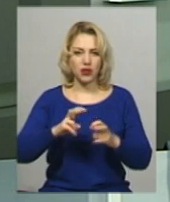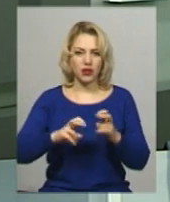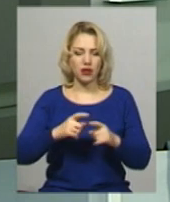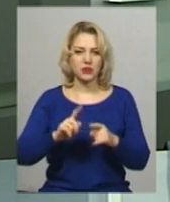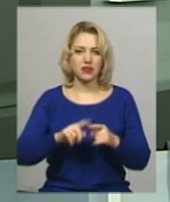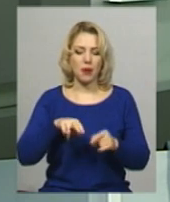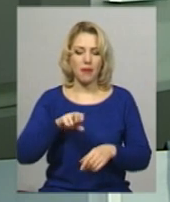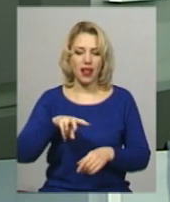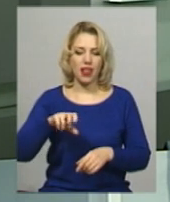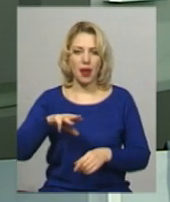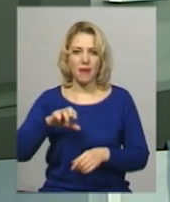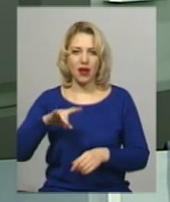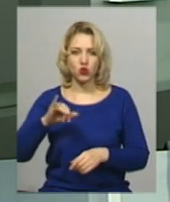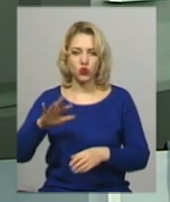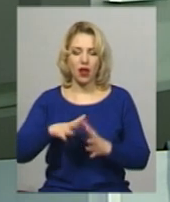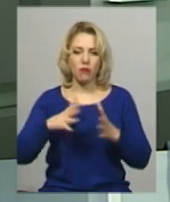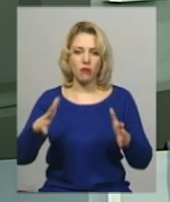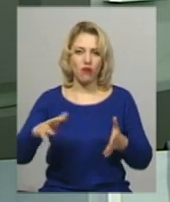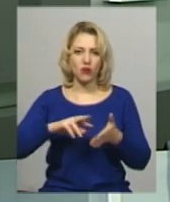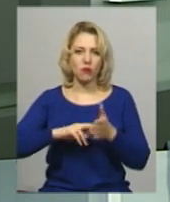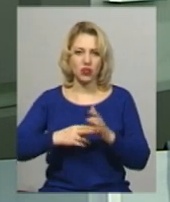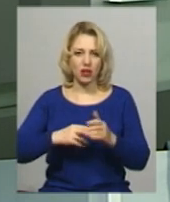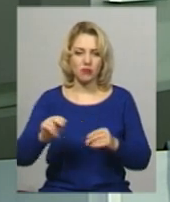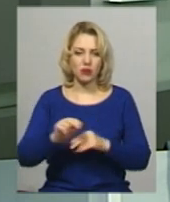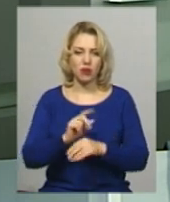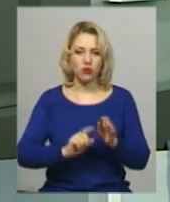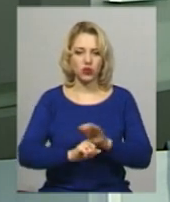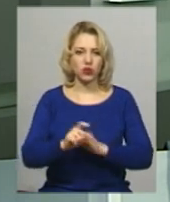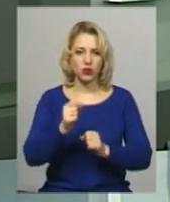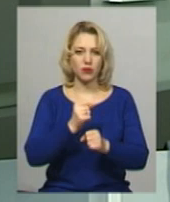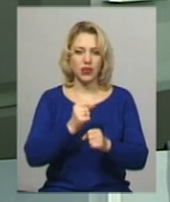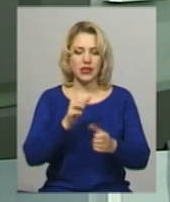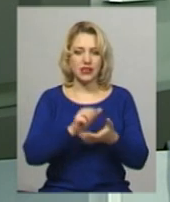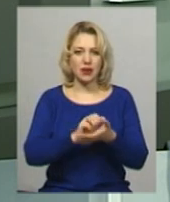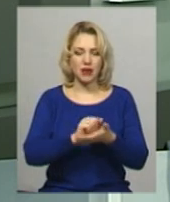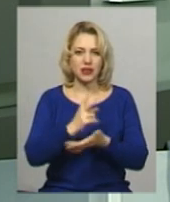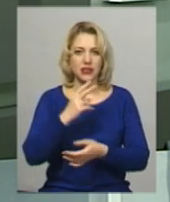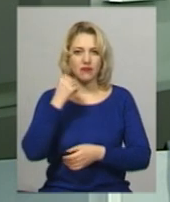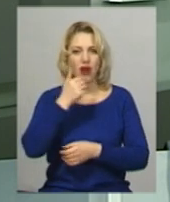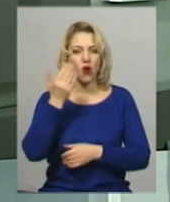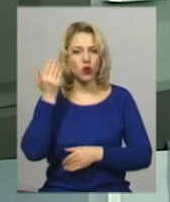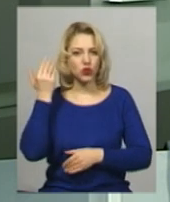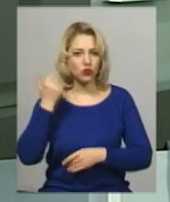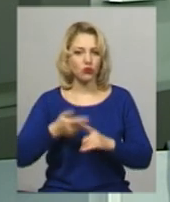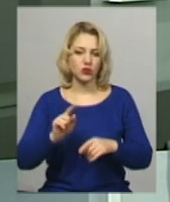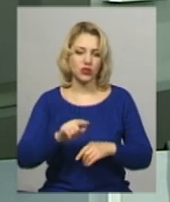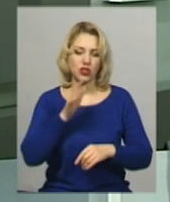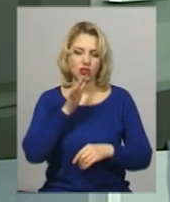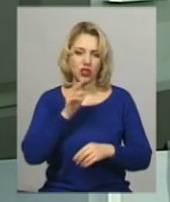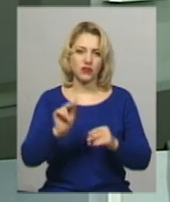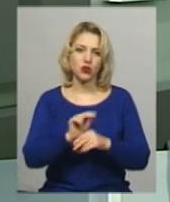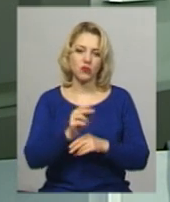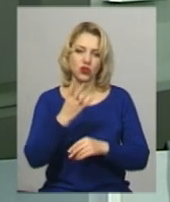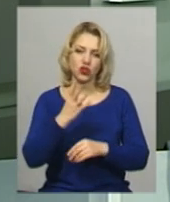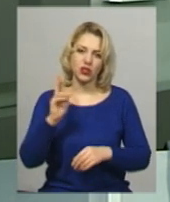Віктора Паламарчука, повномасштабним ремонтом тролейбусів підприємство розпочало займатися 2 роки тому. За цей час відремонтували